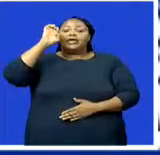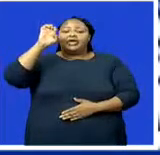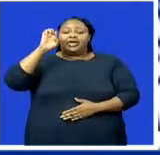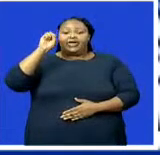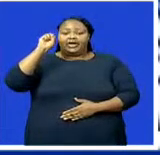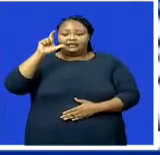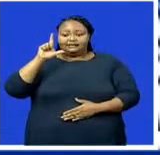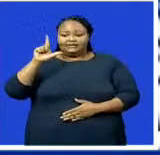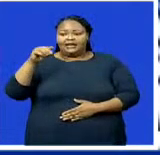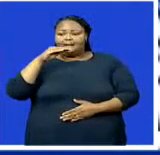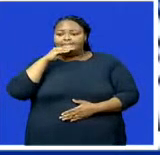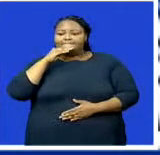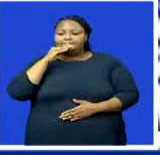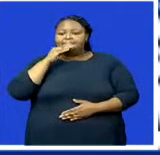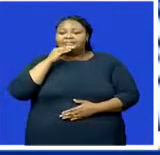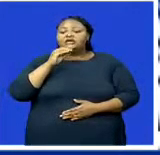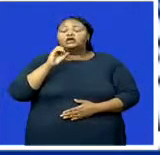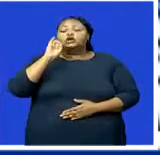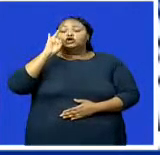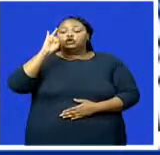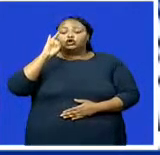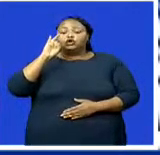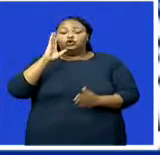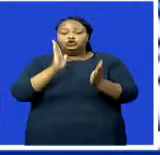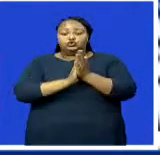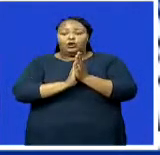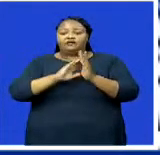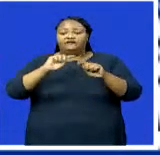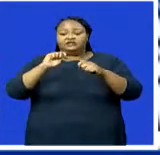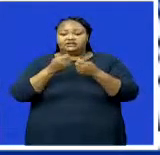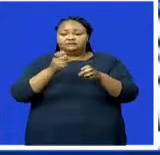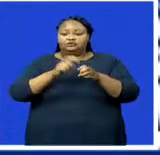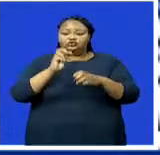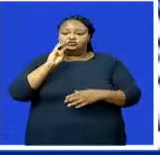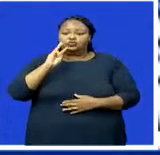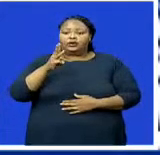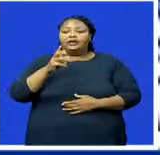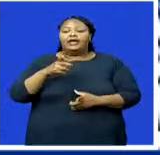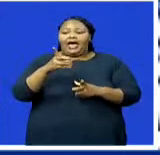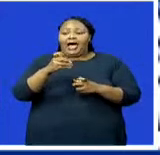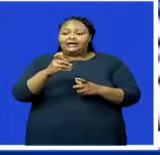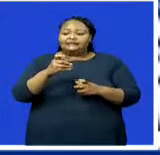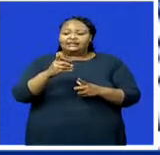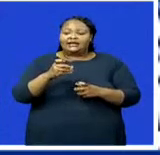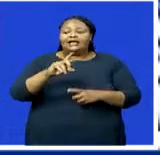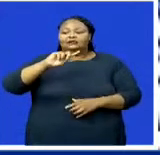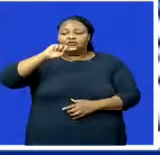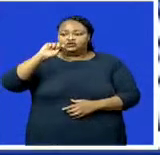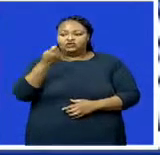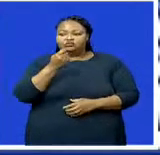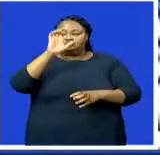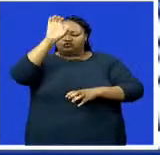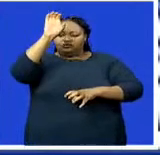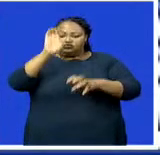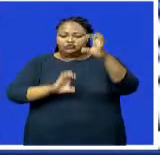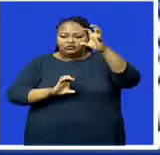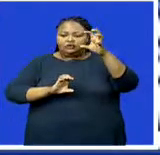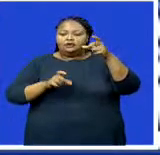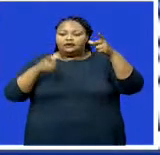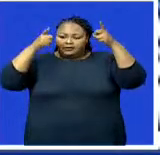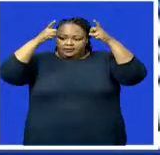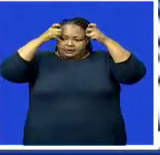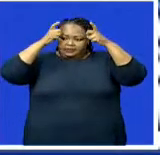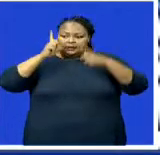ukuthi ihlanganise emacembu lange-12 yi-Arsenal, Chelsea, Tottenham Hotspurs, Liverpool, Manchester United